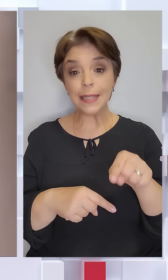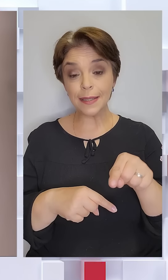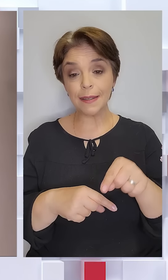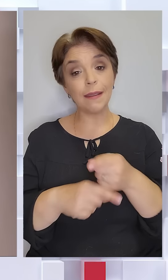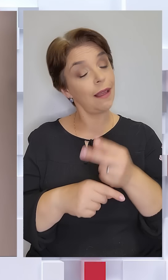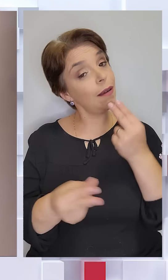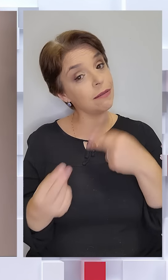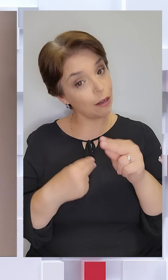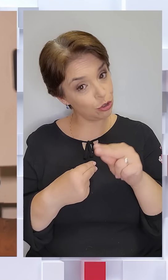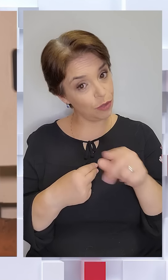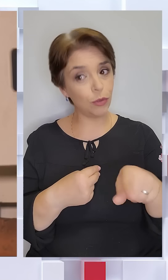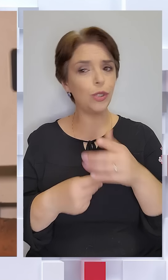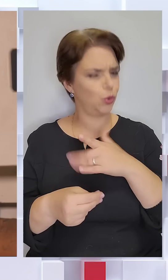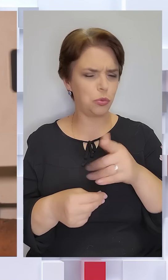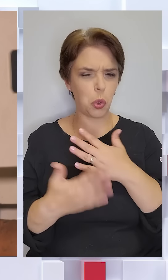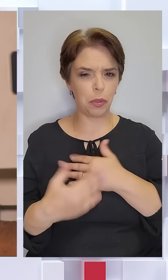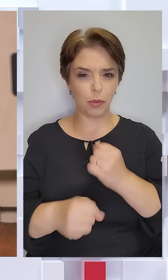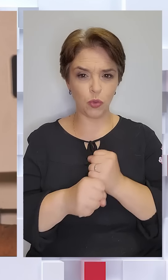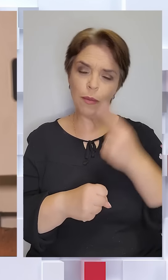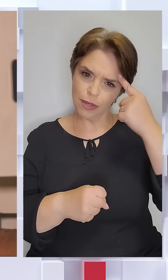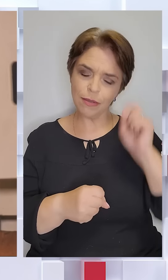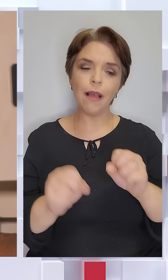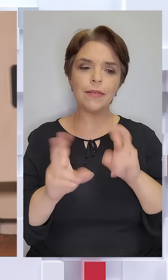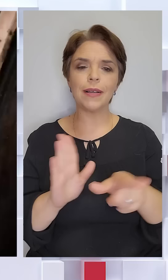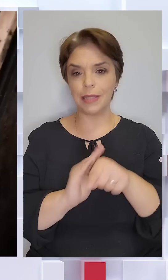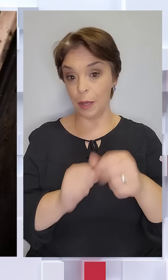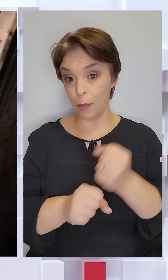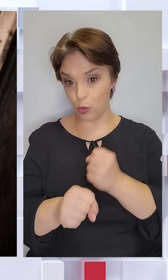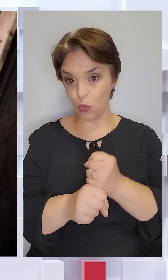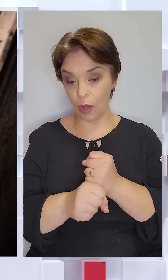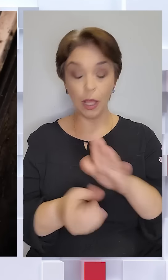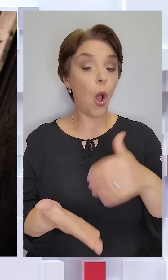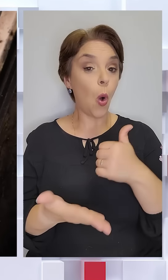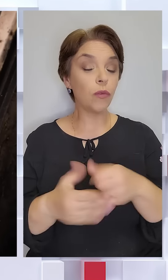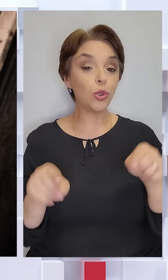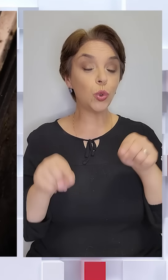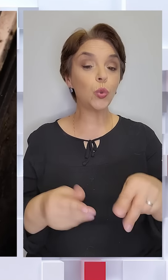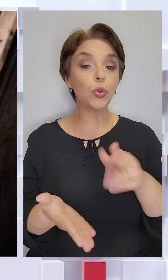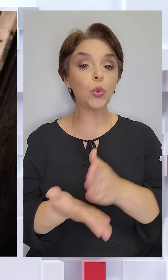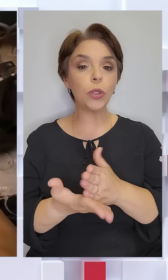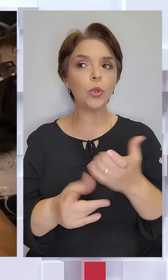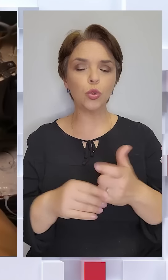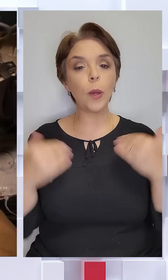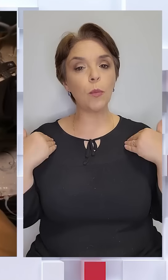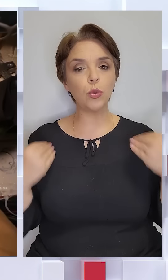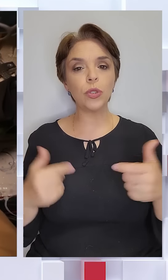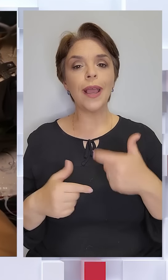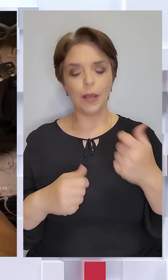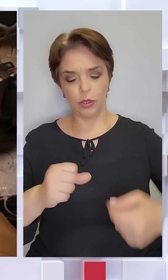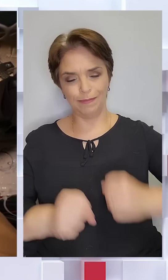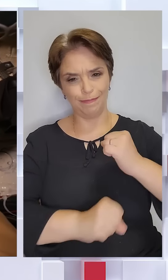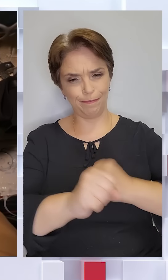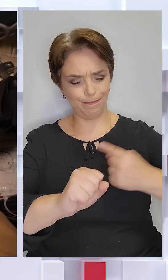танк кращий. Вони з ним люблять працювати, бо знають, як з ним працювати. Головне, що тут стоїть дуже потужний